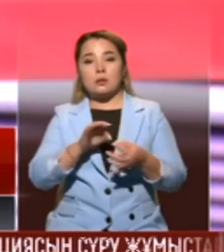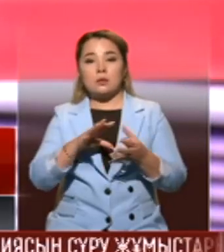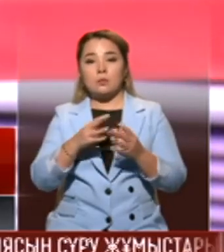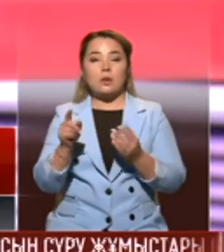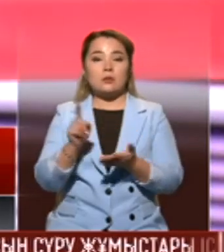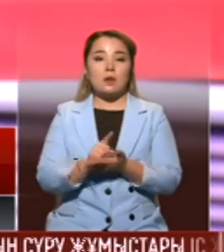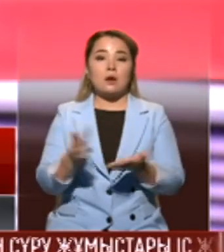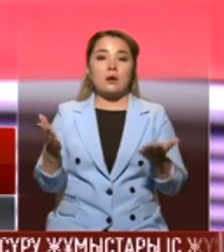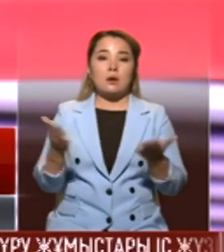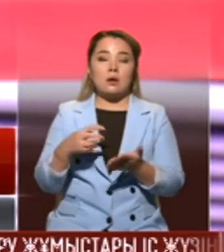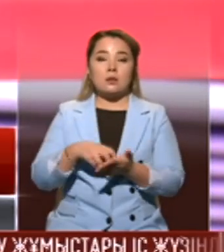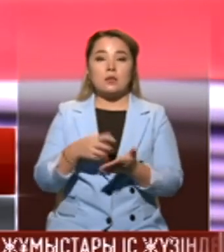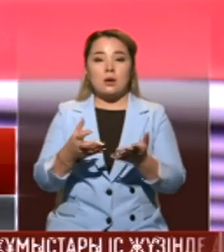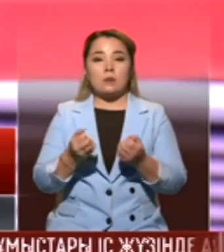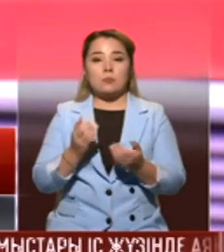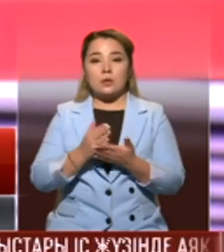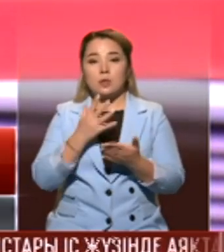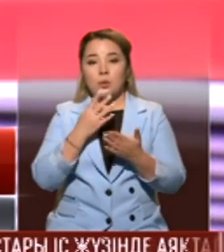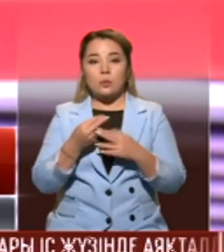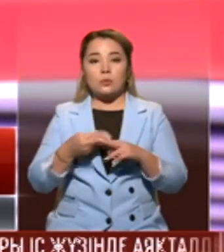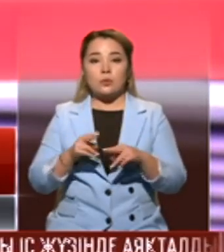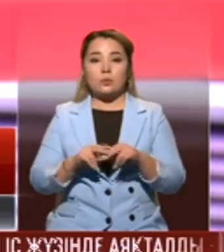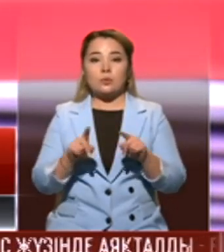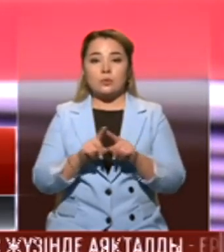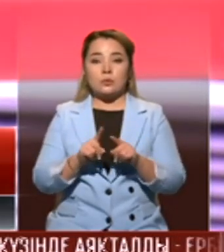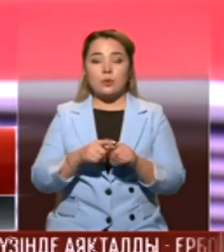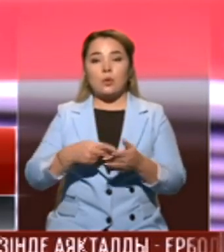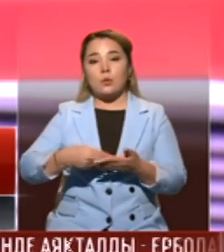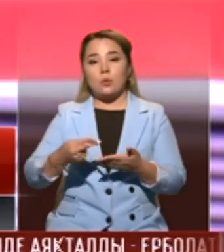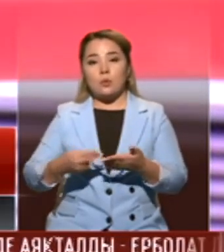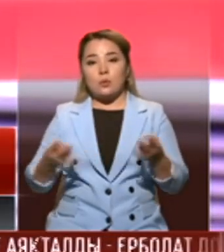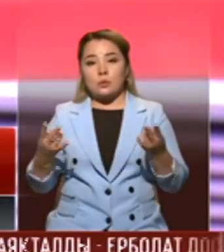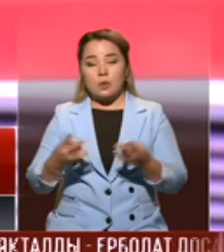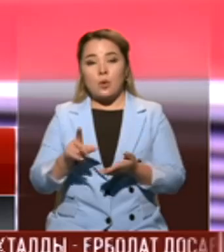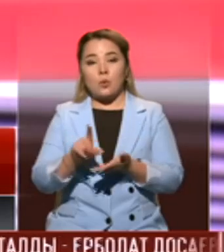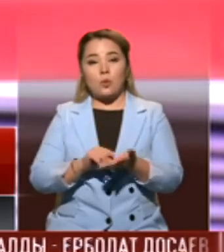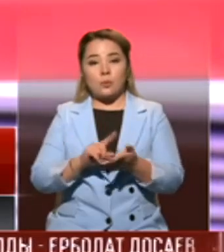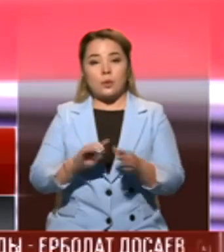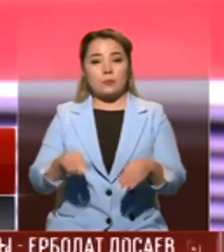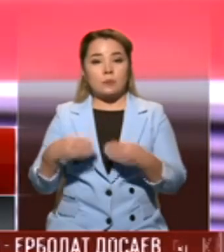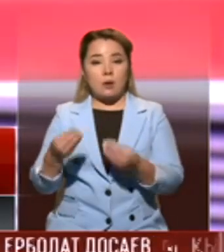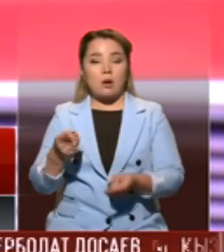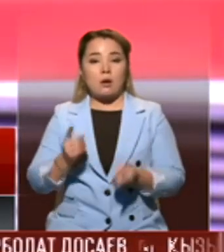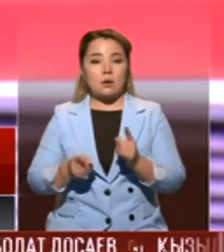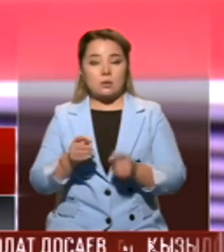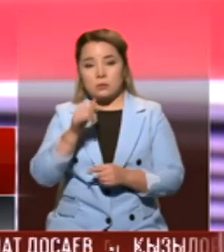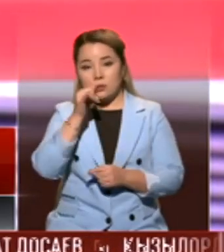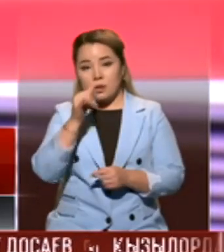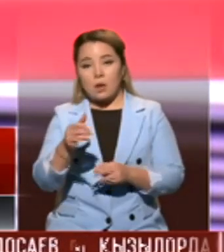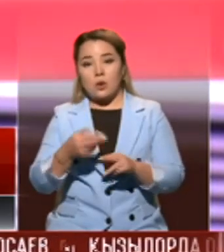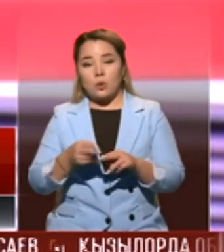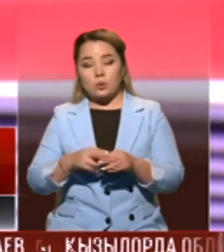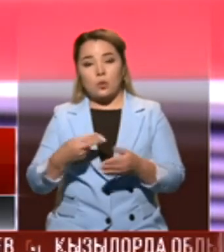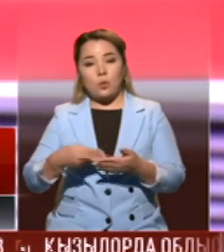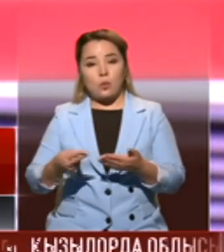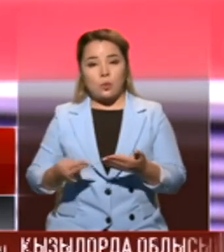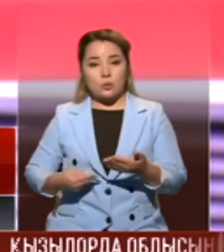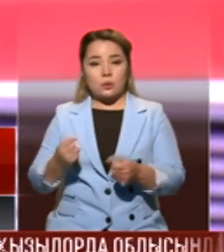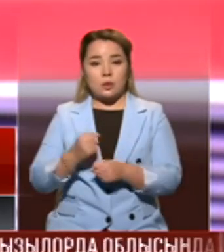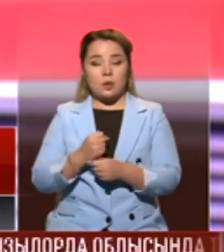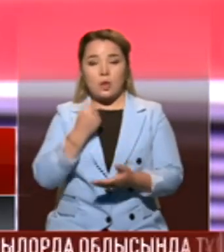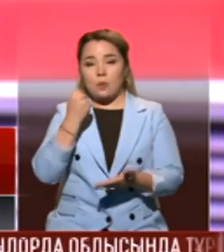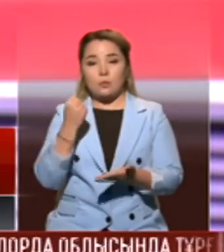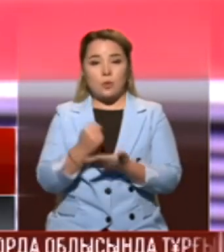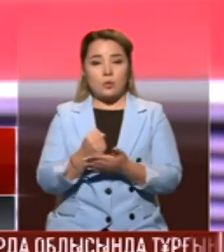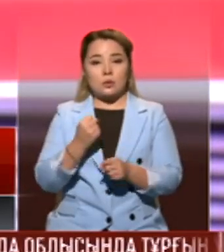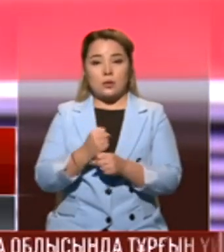тиіс, хаттаманы алған кезде білесіздер енді ол жерде жаңағы қолы қойылу керек, копиясы беріледі ғой, енді оригинал берілмейді деген сияқты. Қол қойылу керек, ол жерде мөрі